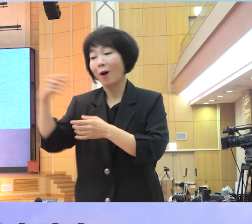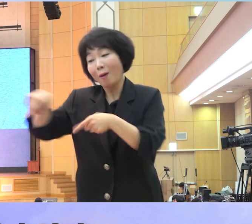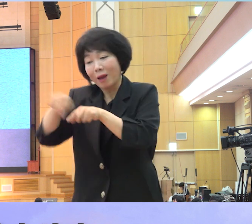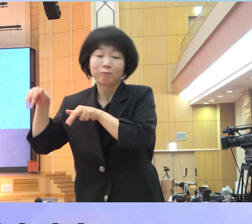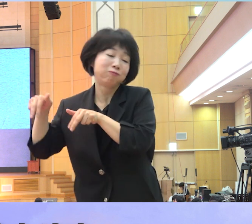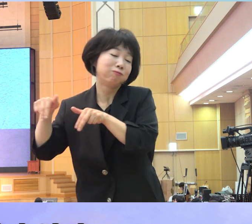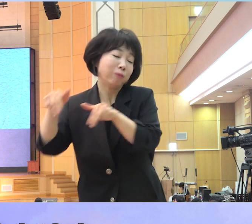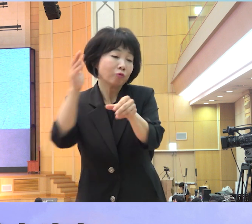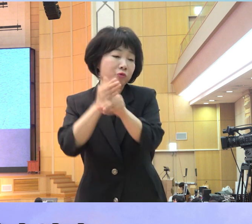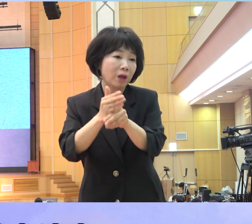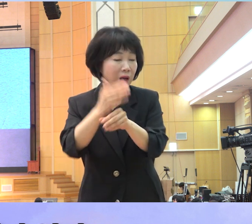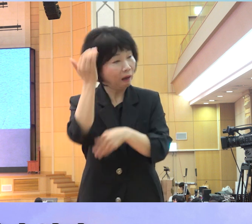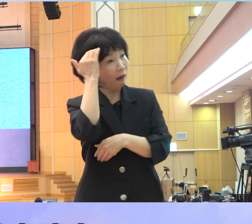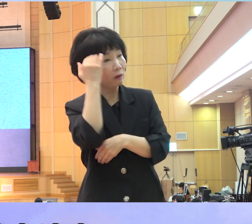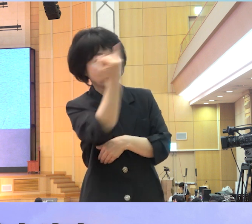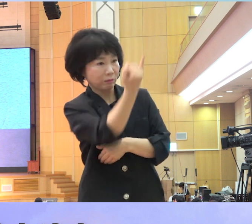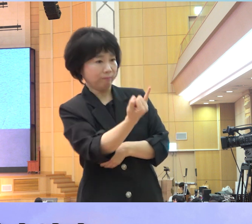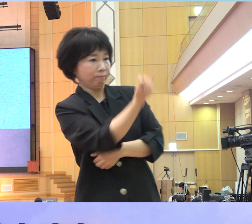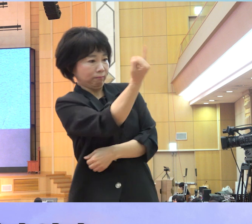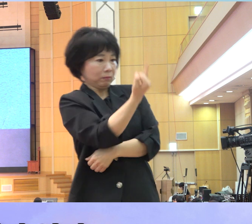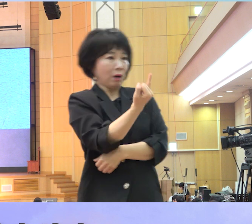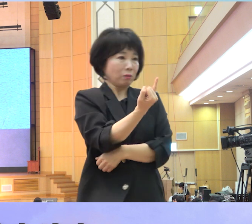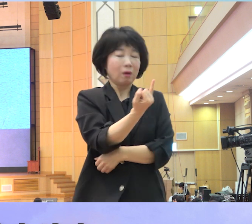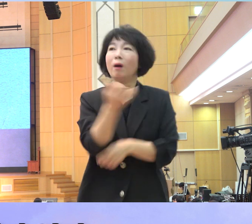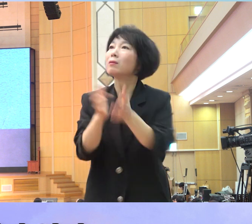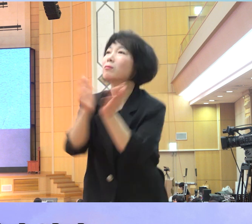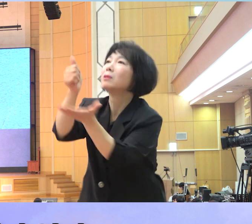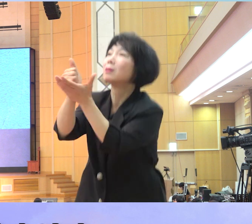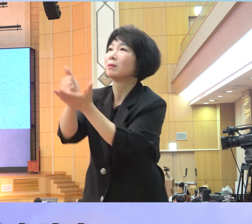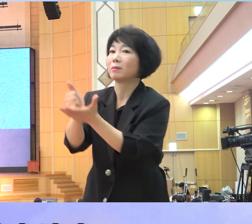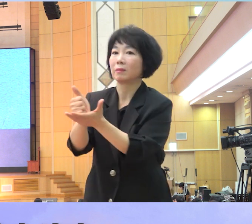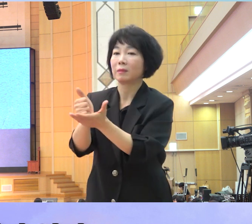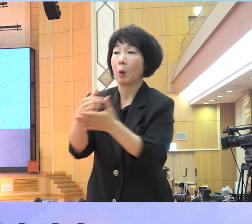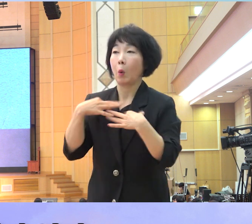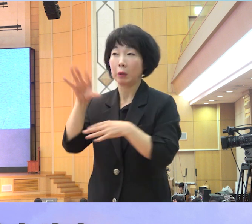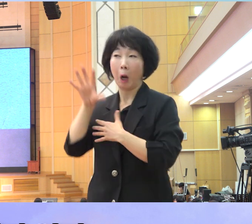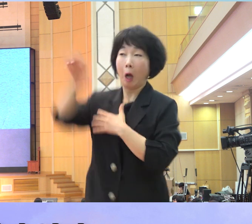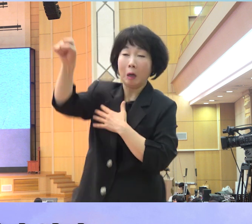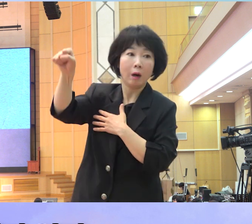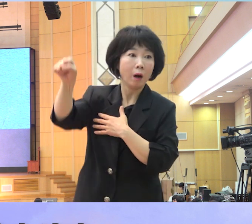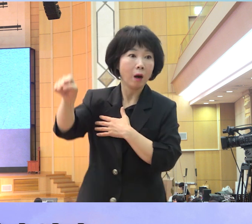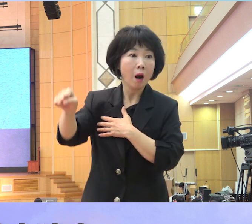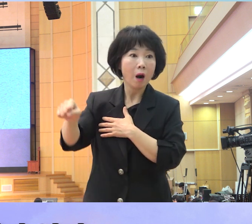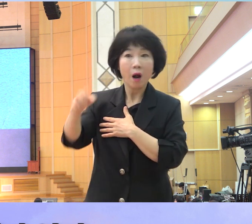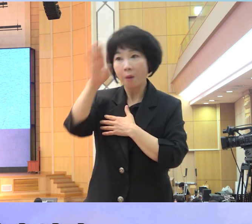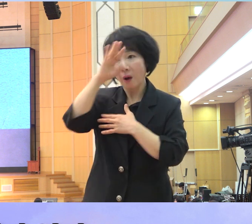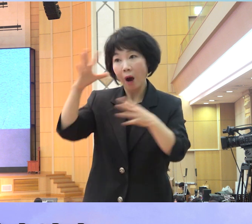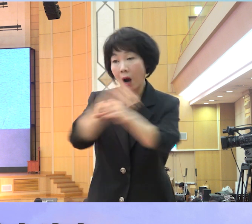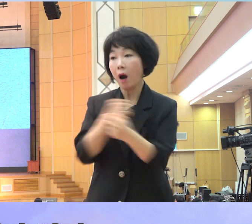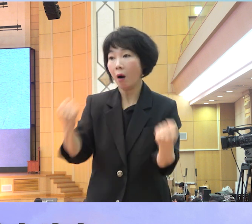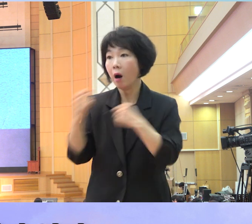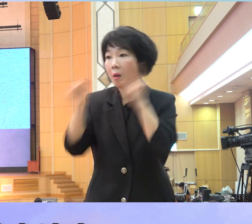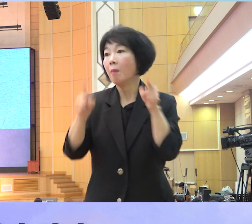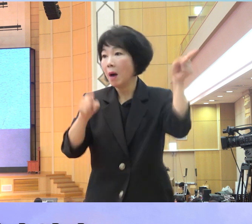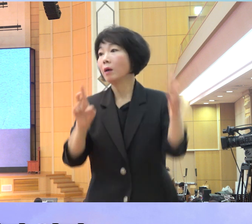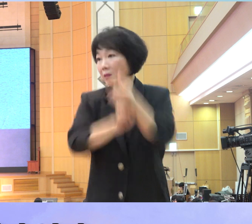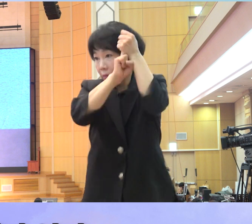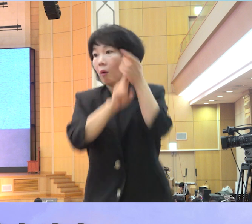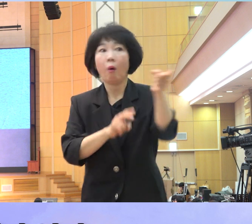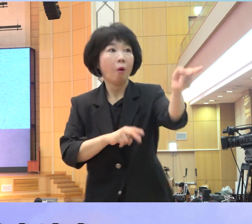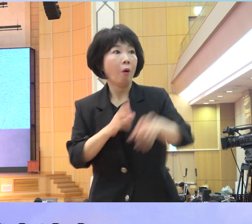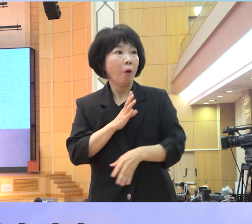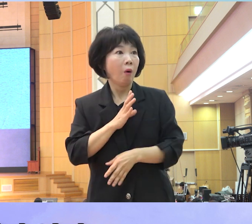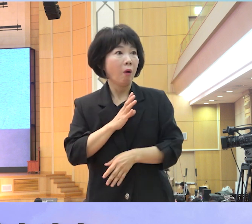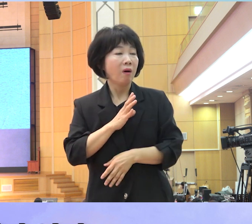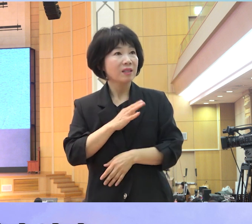예를 들어서 여러분이 저를 빨리 병원으로 신방, 지금 급한 일이 있어서 기도해달라. 요즘에는 전화가